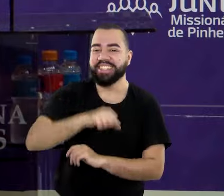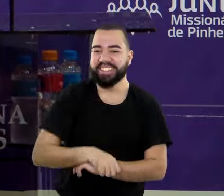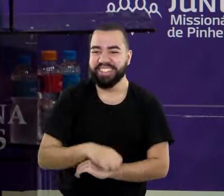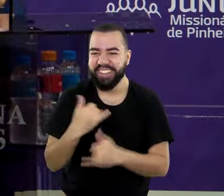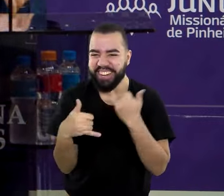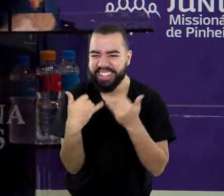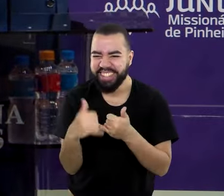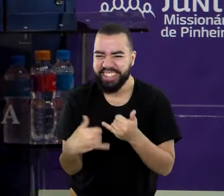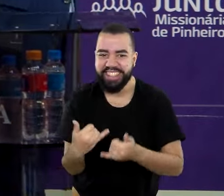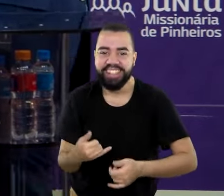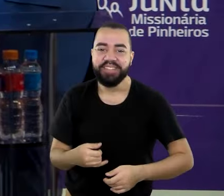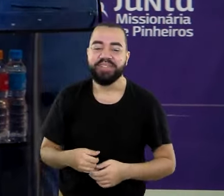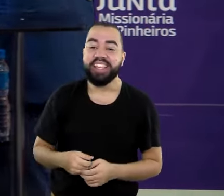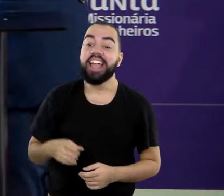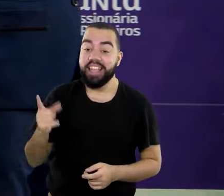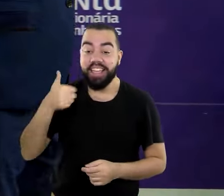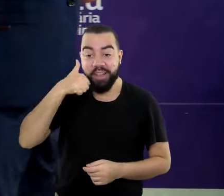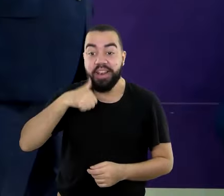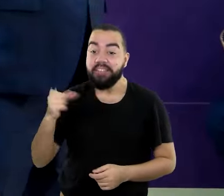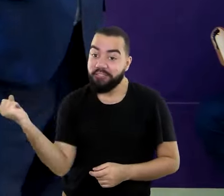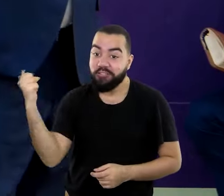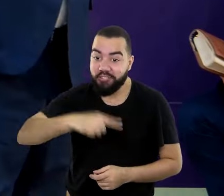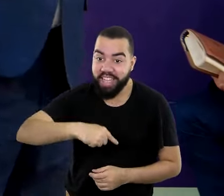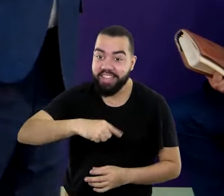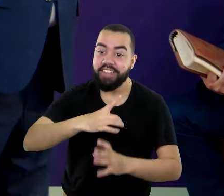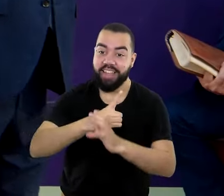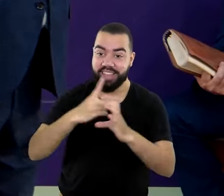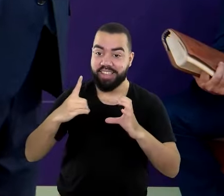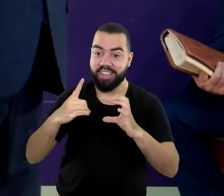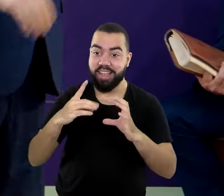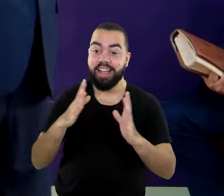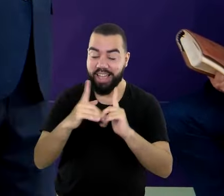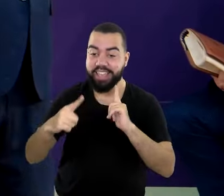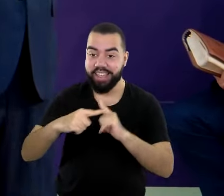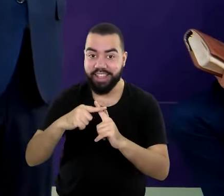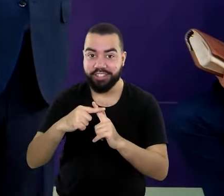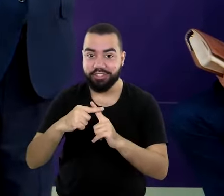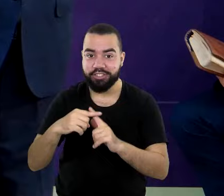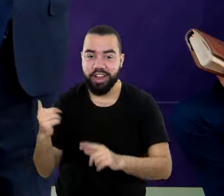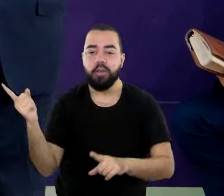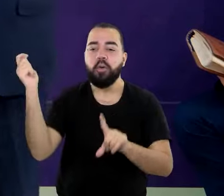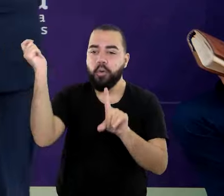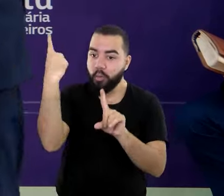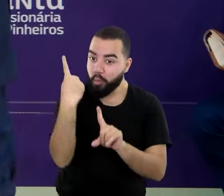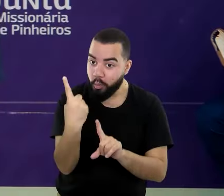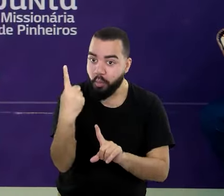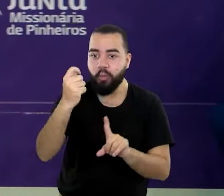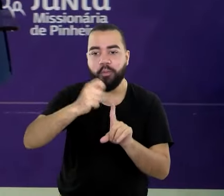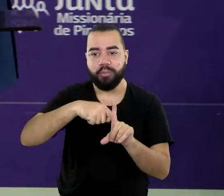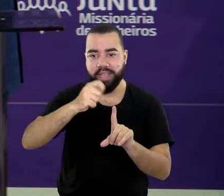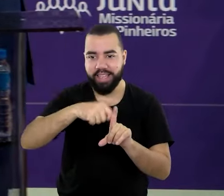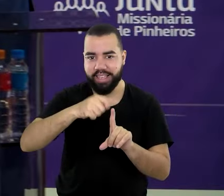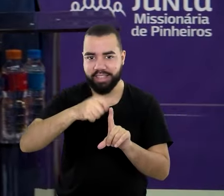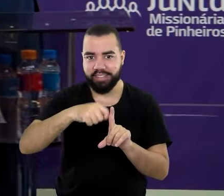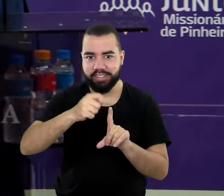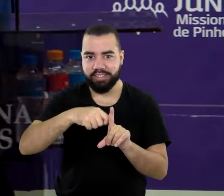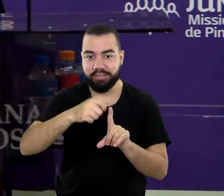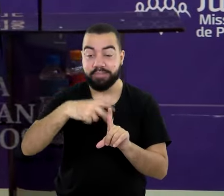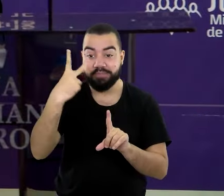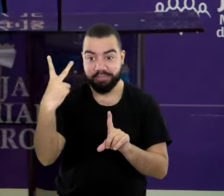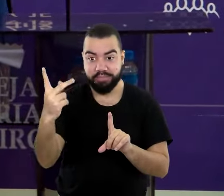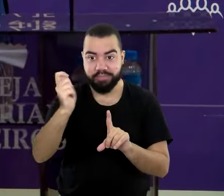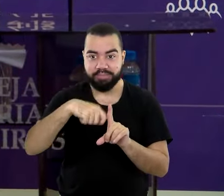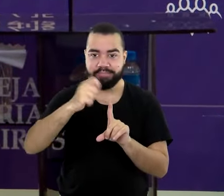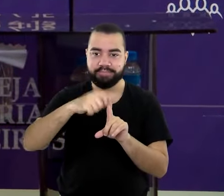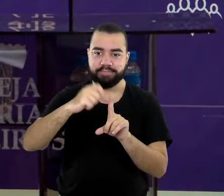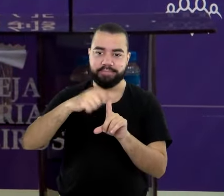이분이 교회를 나왔습니다. E ela veio para a igreja. 주일날 한 달 나왔습니다. Ela veio um mês. 두 달 나왔습니다. Veio